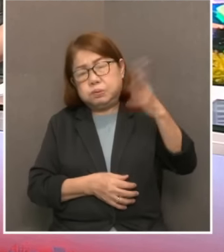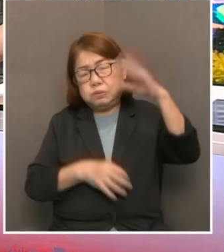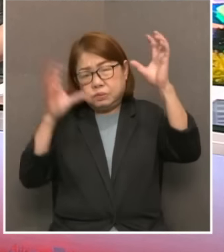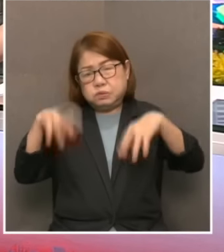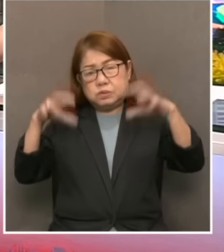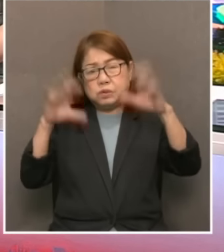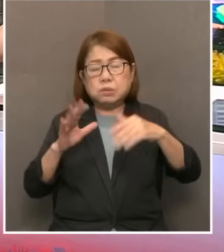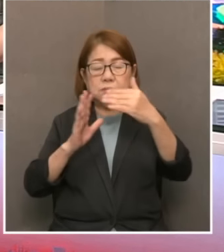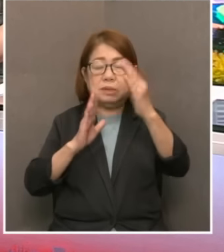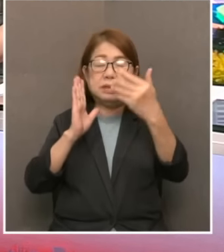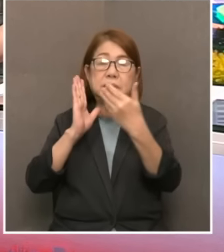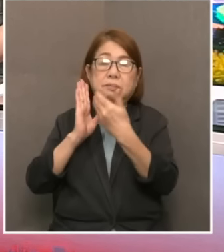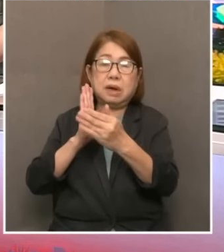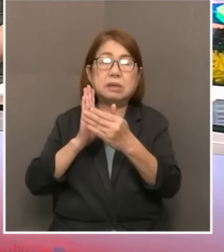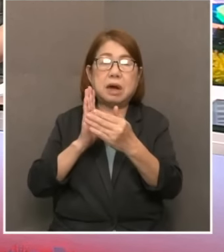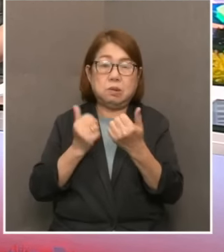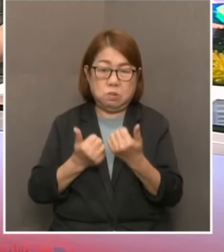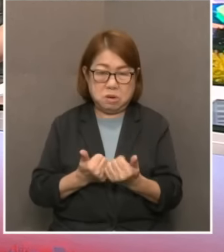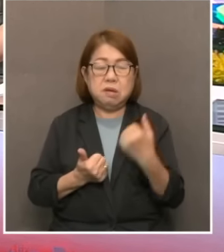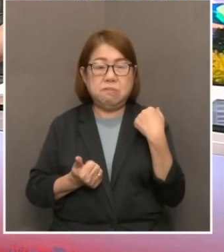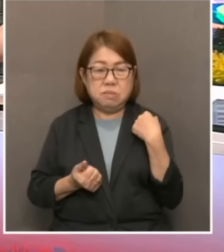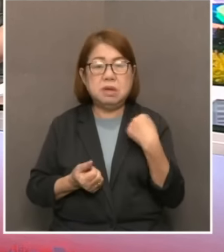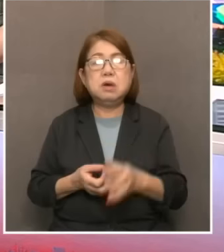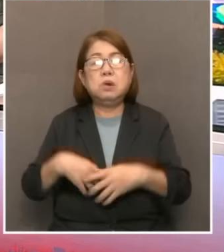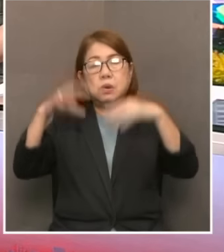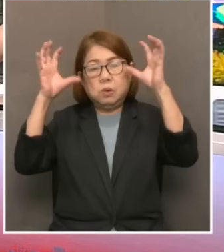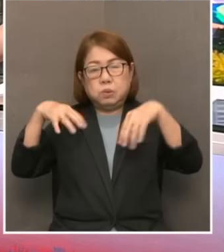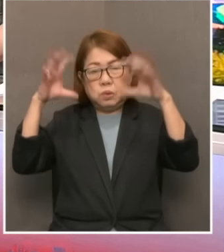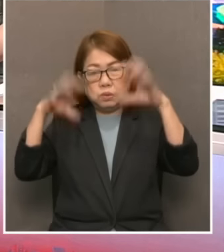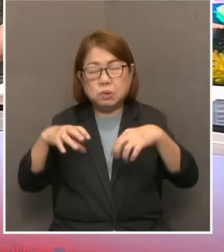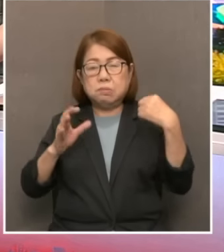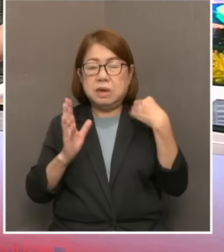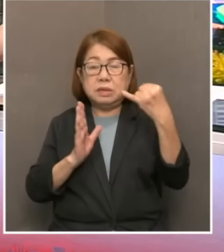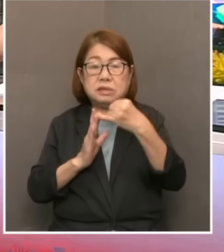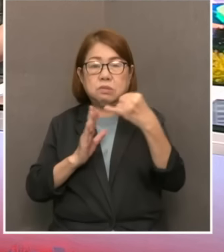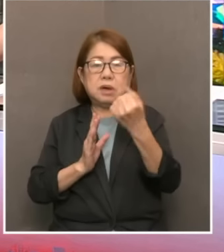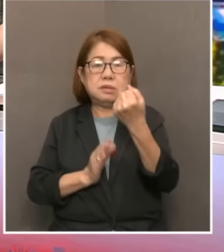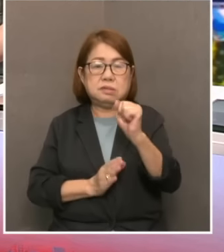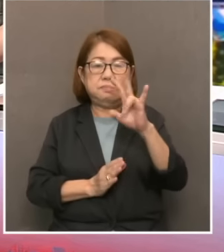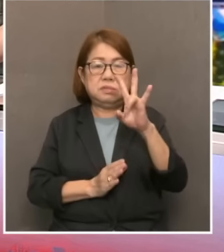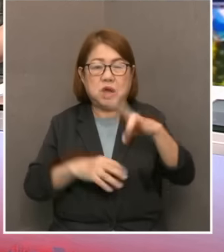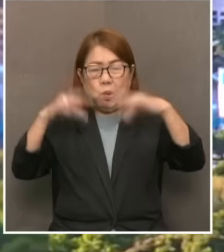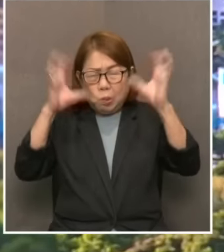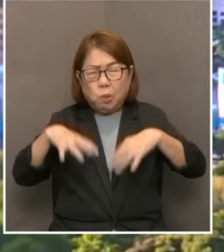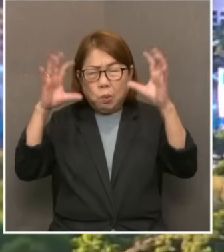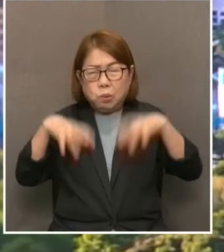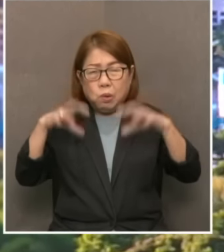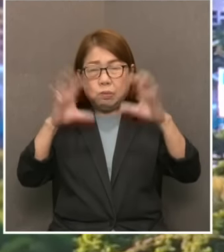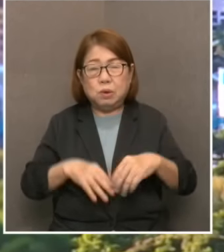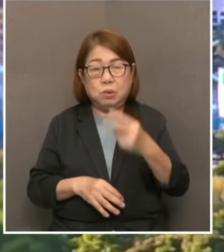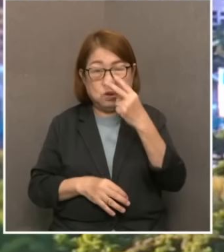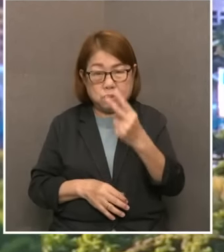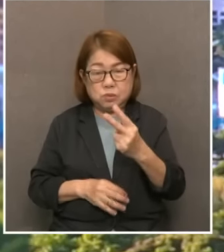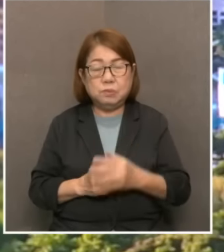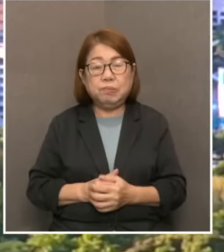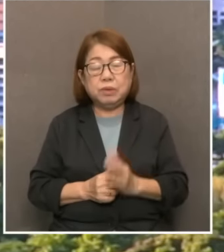คเหนือ ภาคอสารตอนบนในวนนี้ยังคงเพเชิญกัฝนอยู่นะครัแลวกจะมี 17 จงหวัที่เจอฝนตกหนักด้วยเดมาดกนวามจงหวดไหนบ้างหลจากน